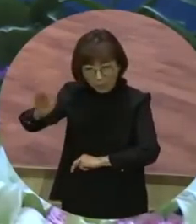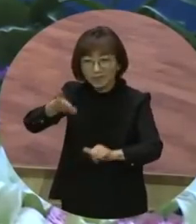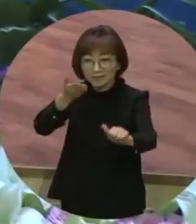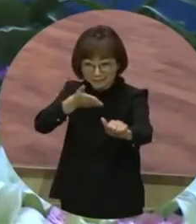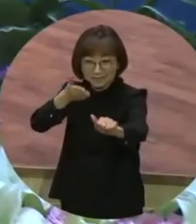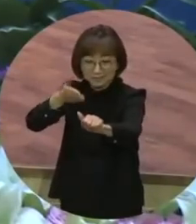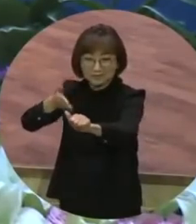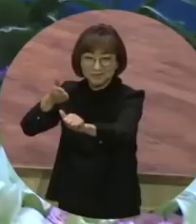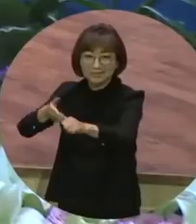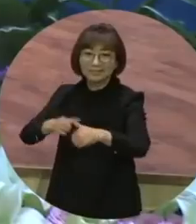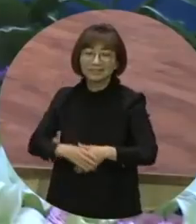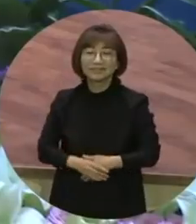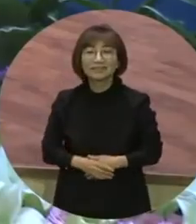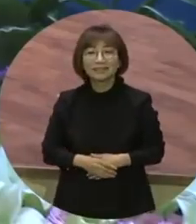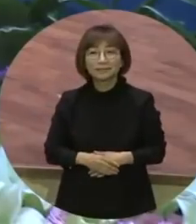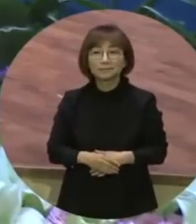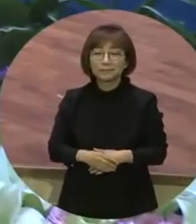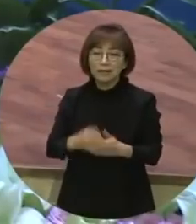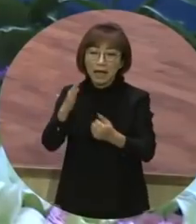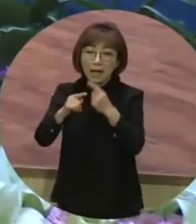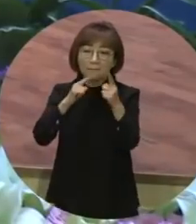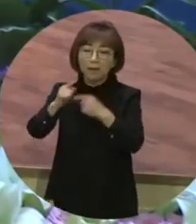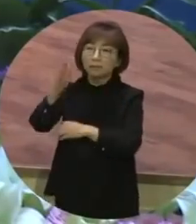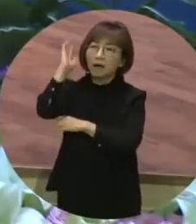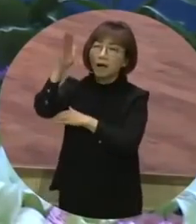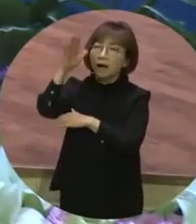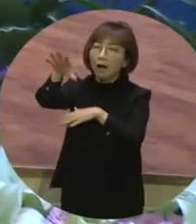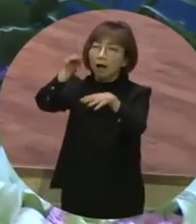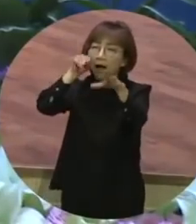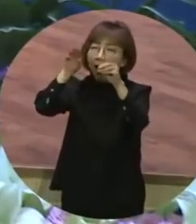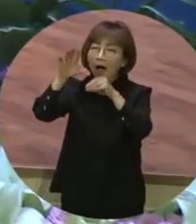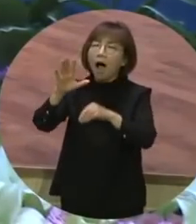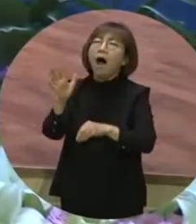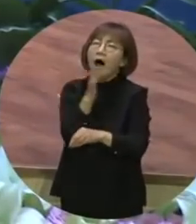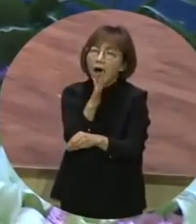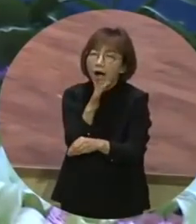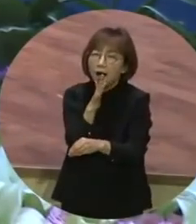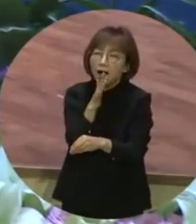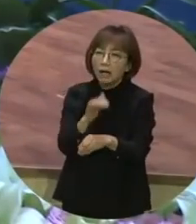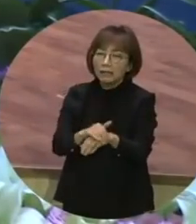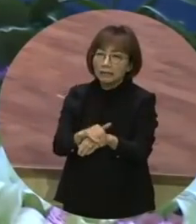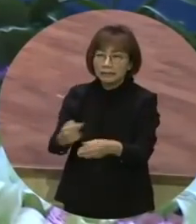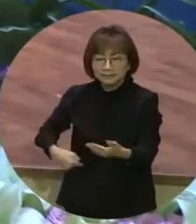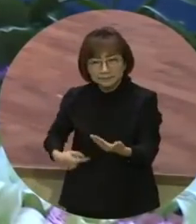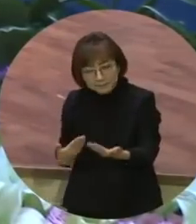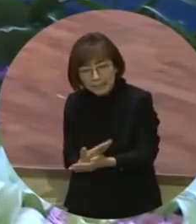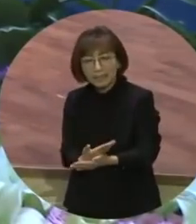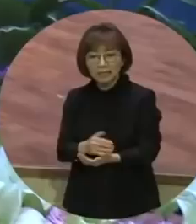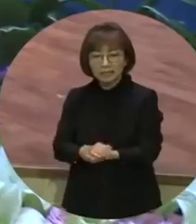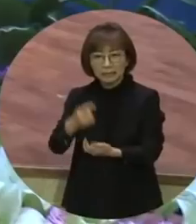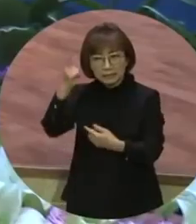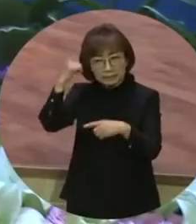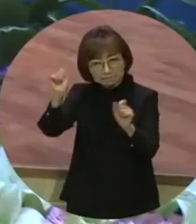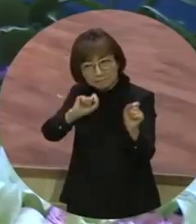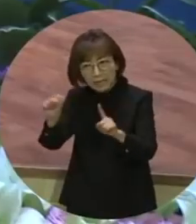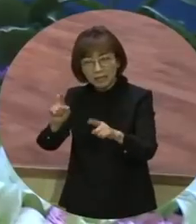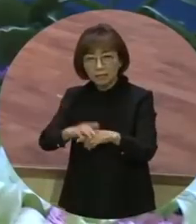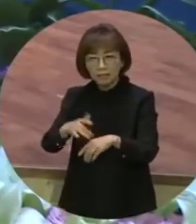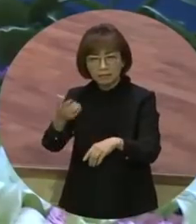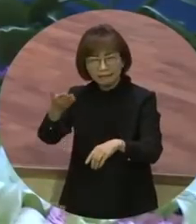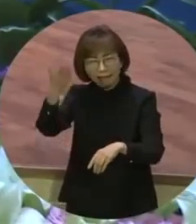그럼 그래서 설교 듣는 거예요. 아 그렇구나. 바로 세워야지 내가 회개해야지 결단해야지 빠져나와야지.